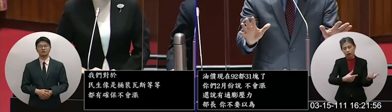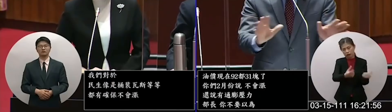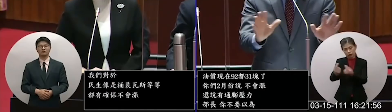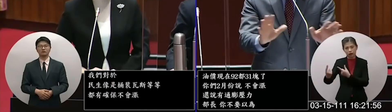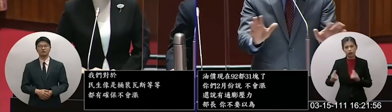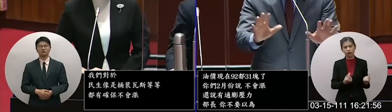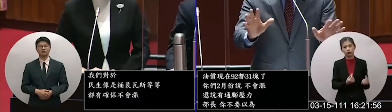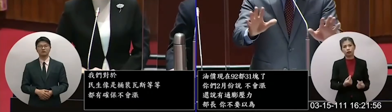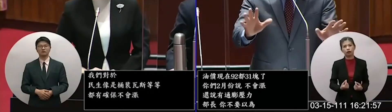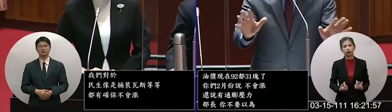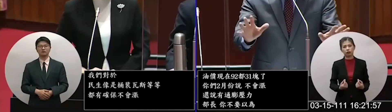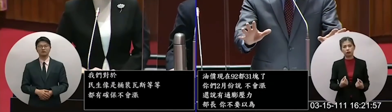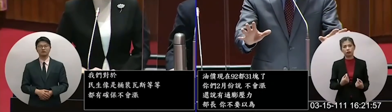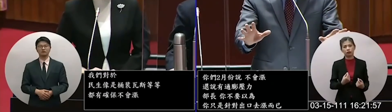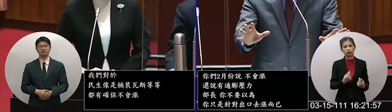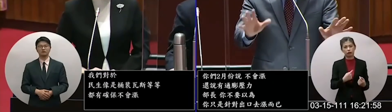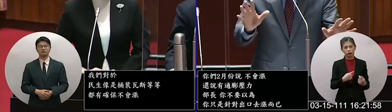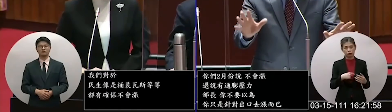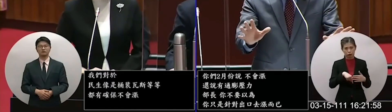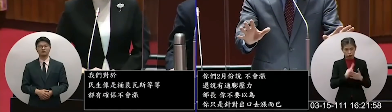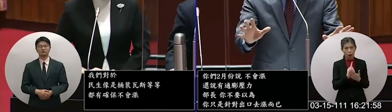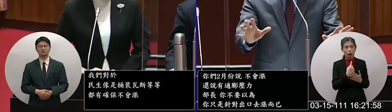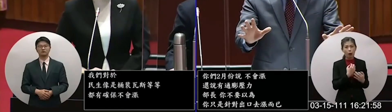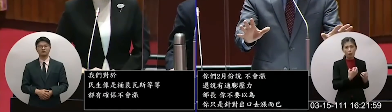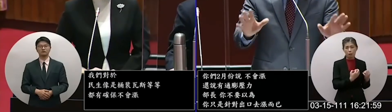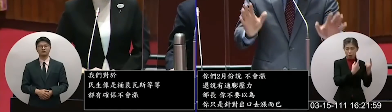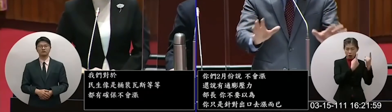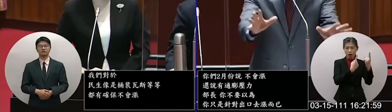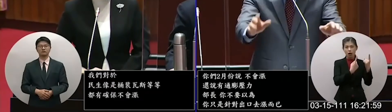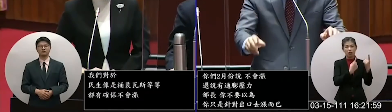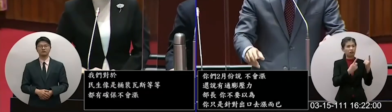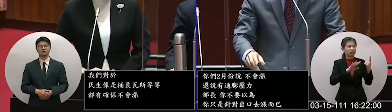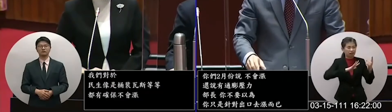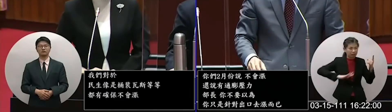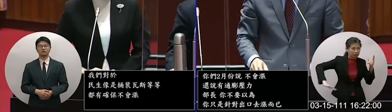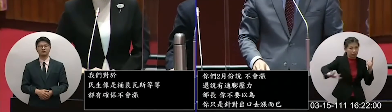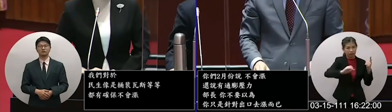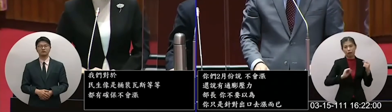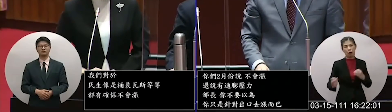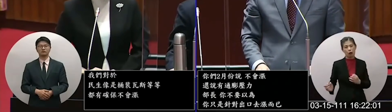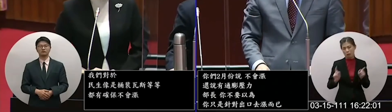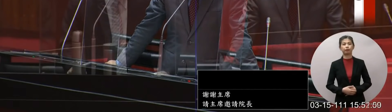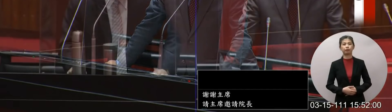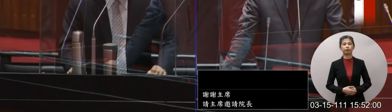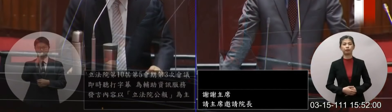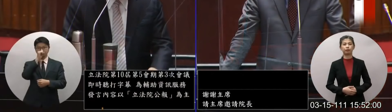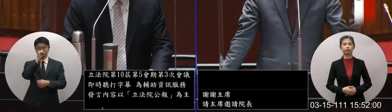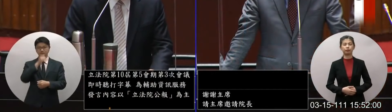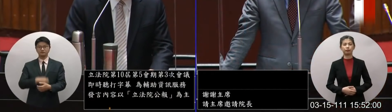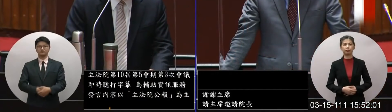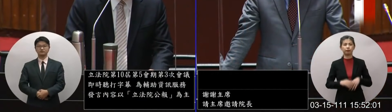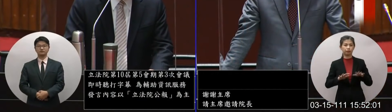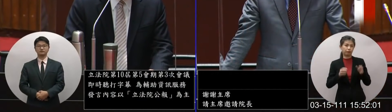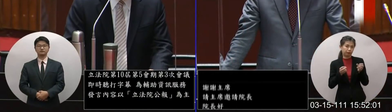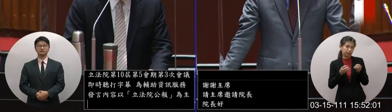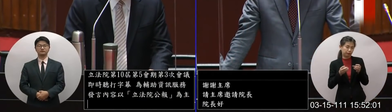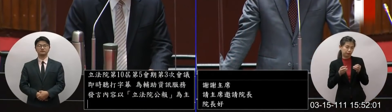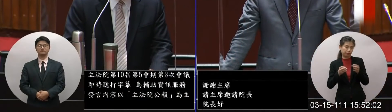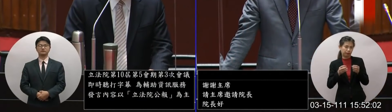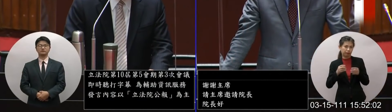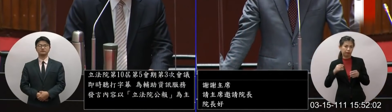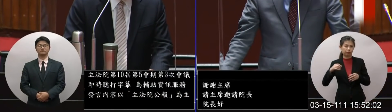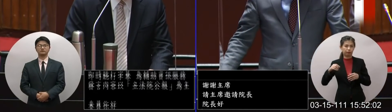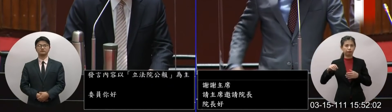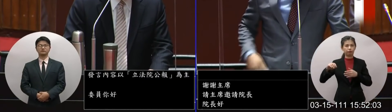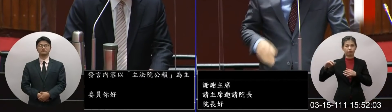抱歉，不会因为你只涨哪些人，他们涨价。是所有的人都会涨啊！我们再来谈一下我们的空房问